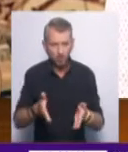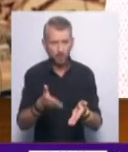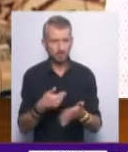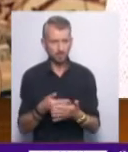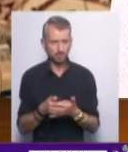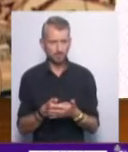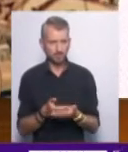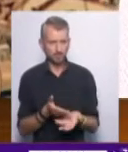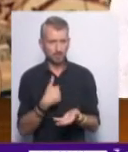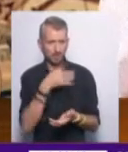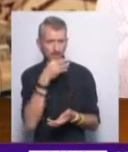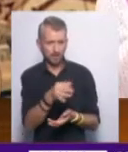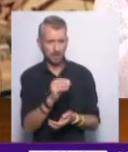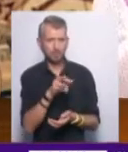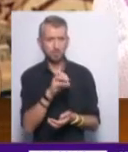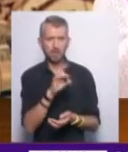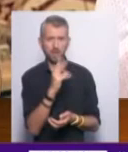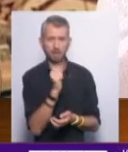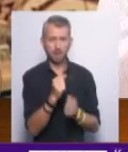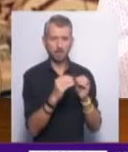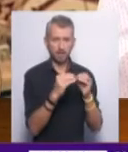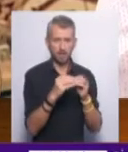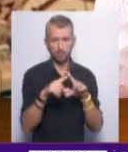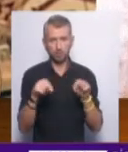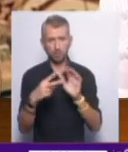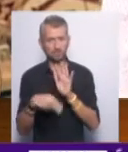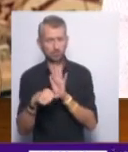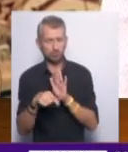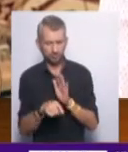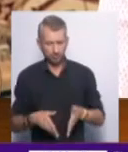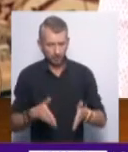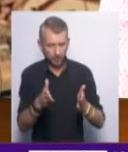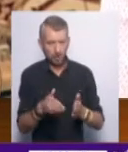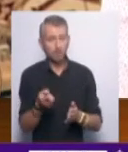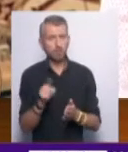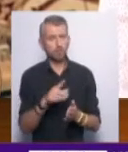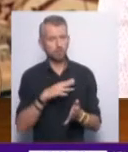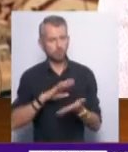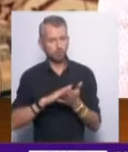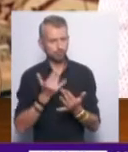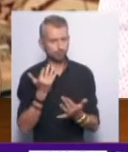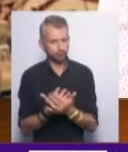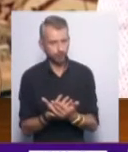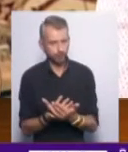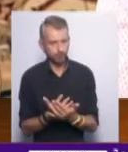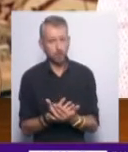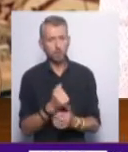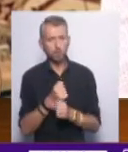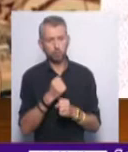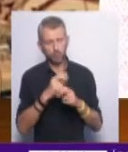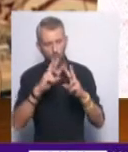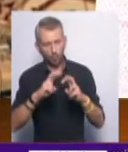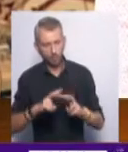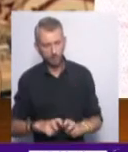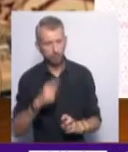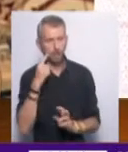я називала Жмеринська 10 і школа 76. Тому поставили умови, зробили обстеження,